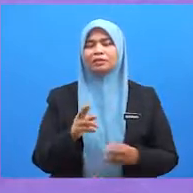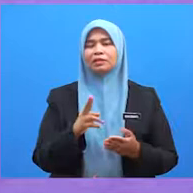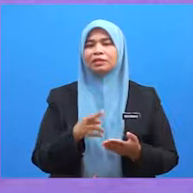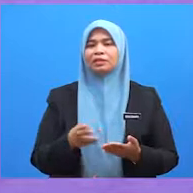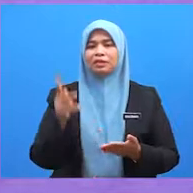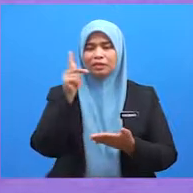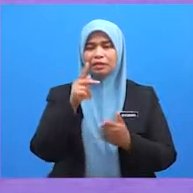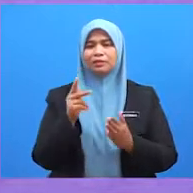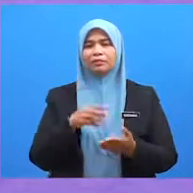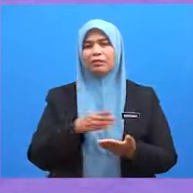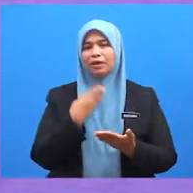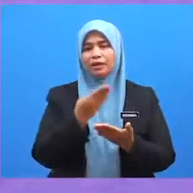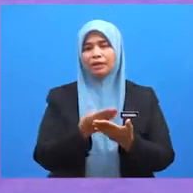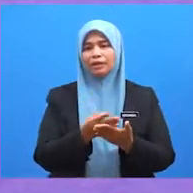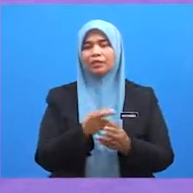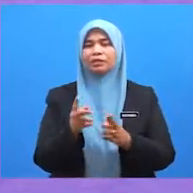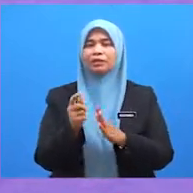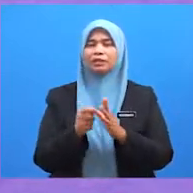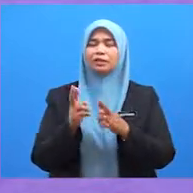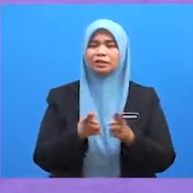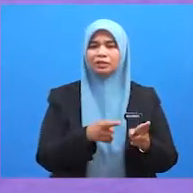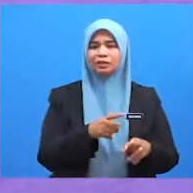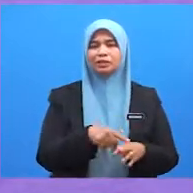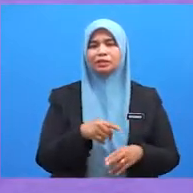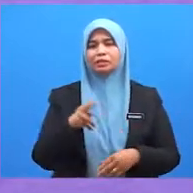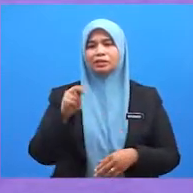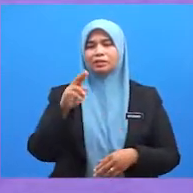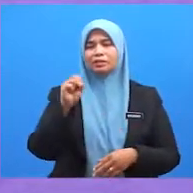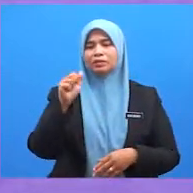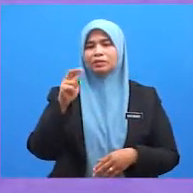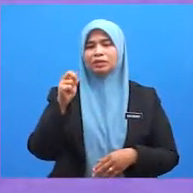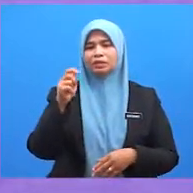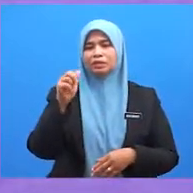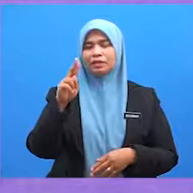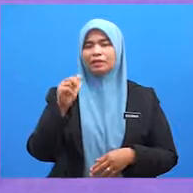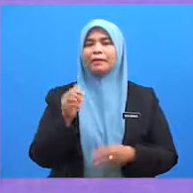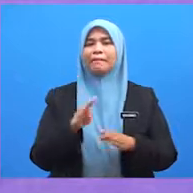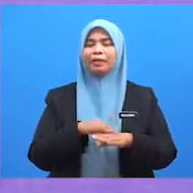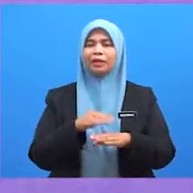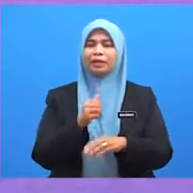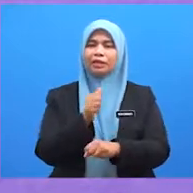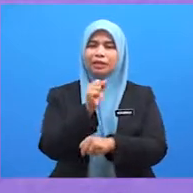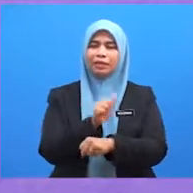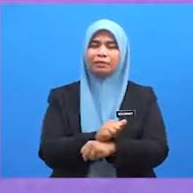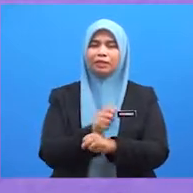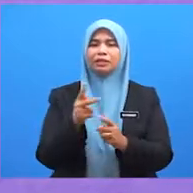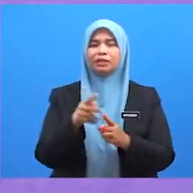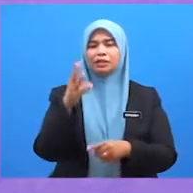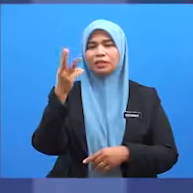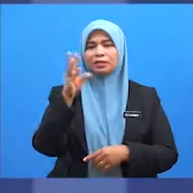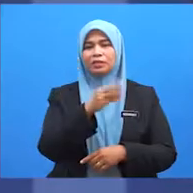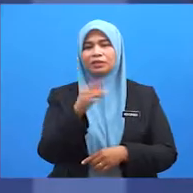tersusun dan terancang di Nusantara pada abad ke-16 dan ke-17